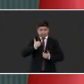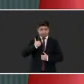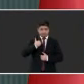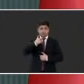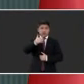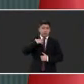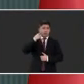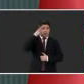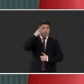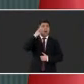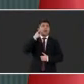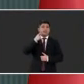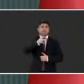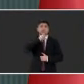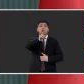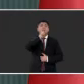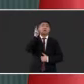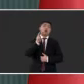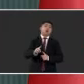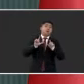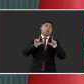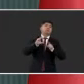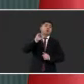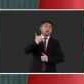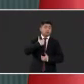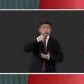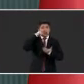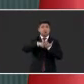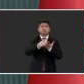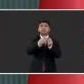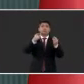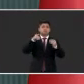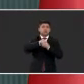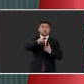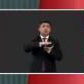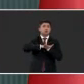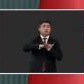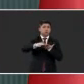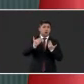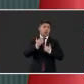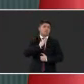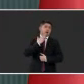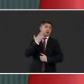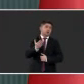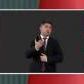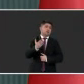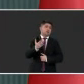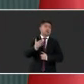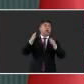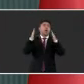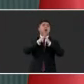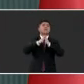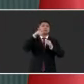aklı selim ile de kararını vermesi inanıyorum ki birçok şeyi düzlüğe çıkaracaktır. Konutlarda